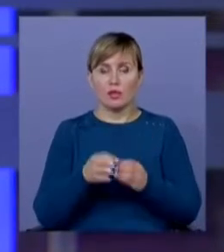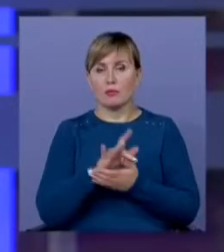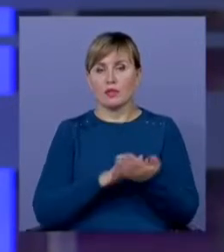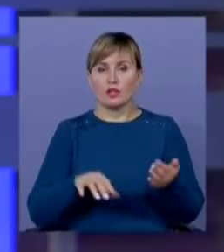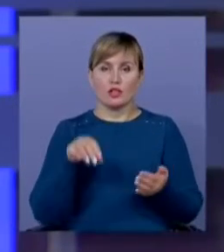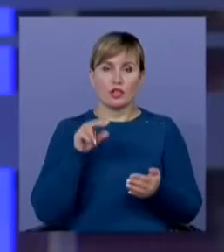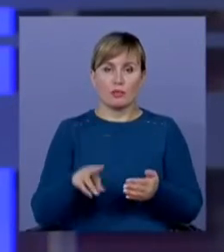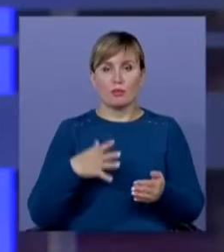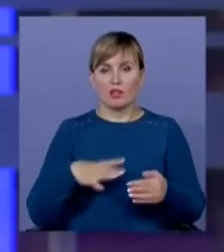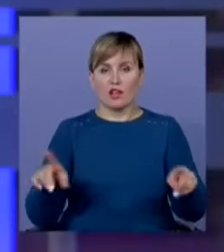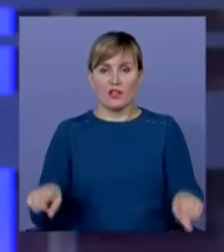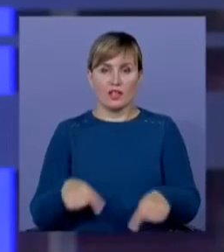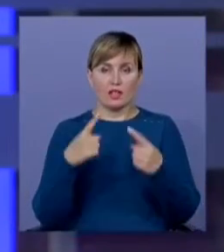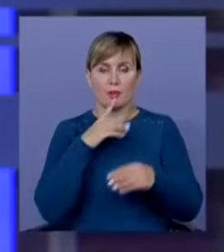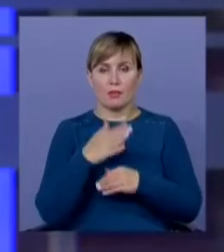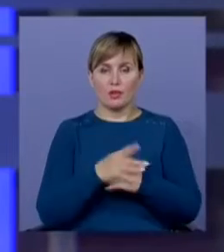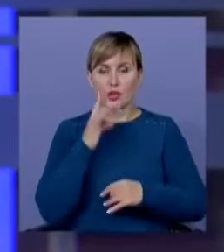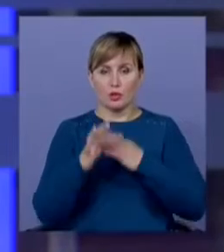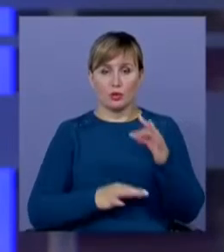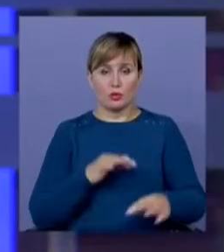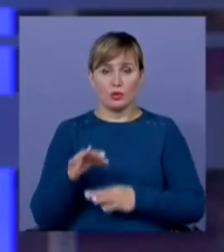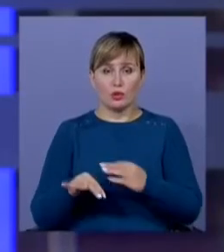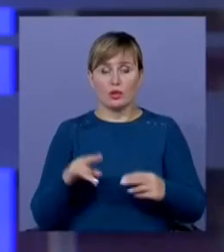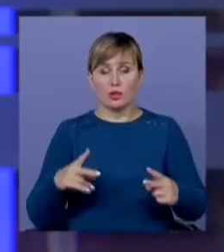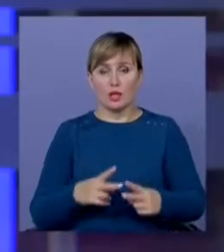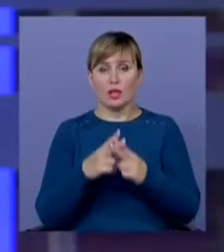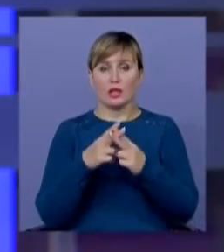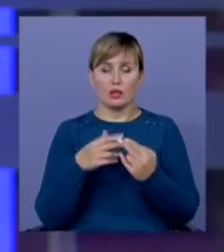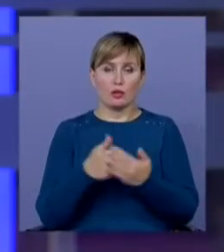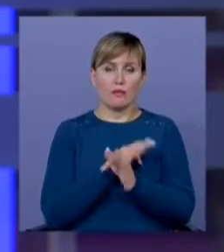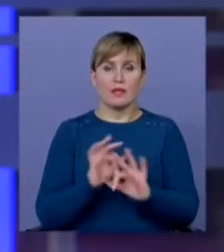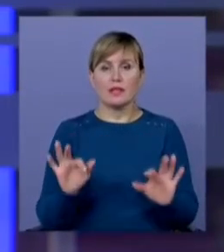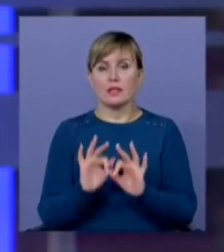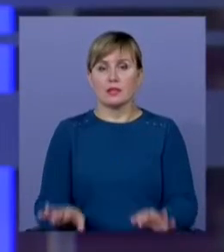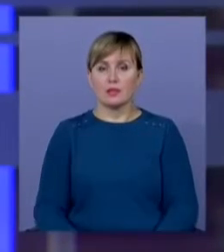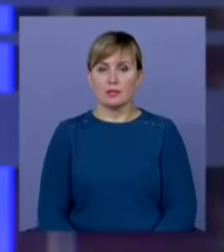ЧП пришлось восстанавливать почти сутки. Из столицы передает Мира Альжанова.